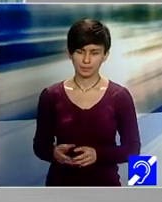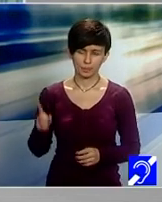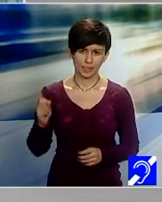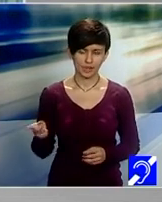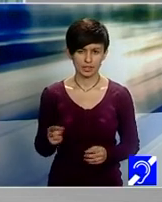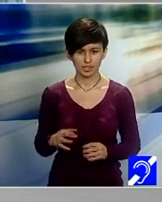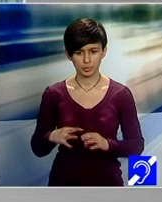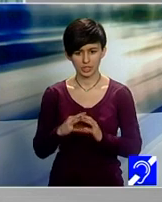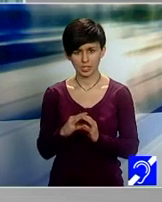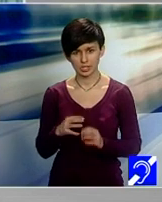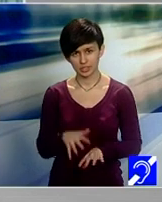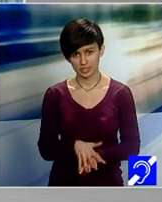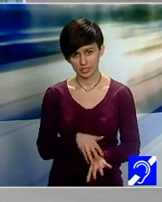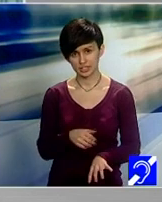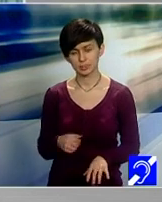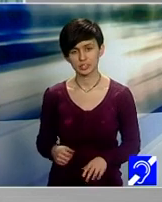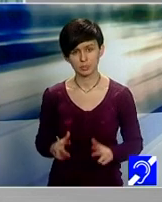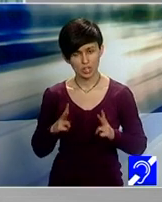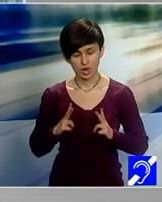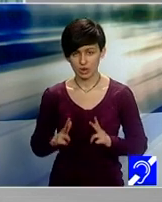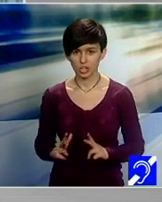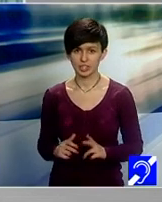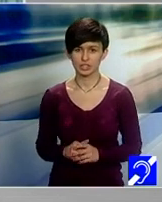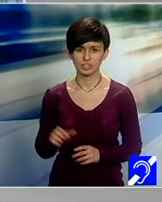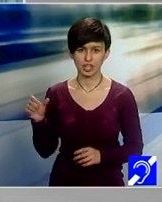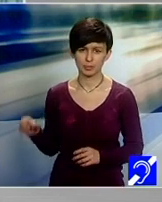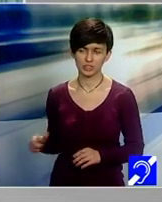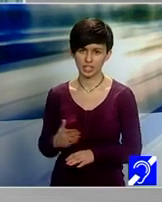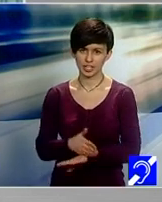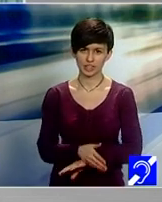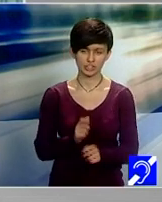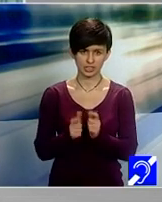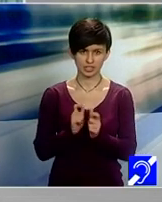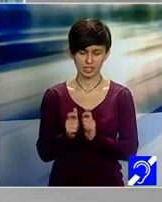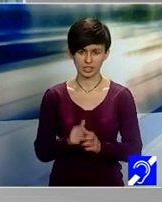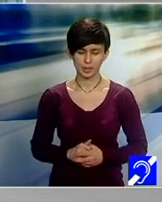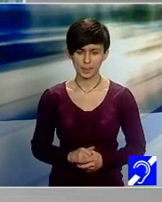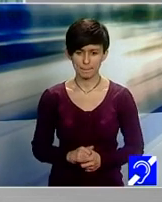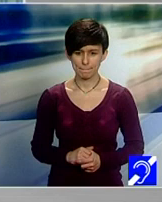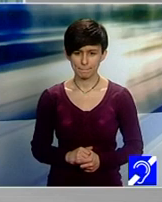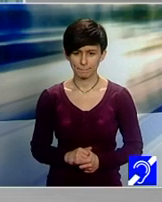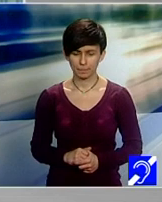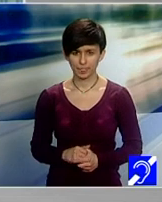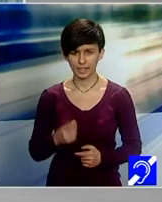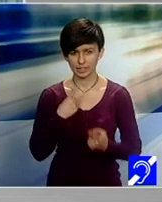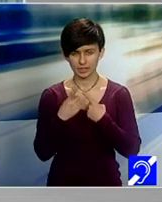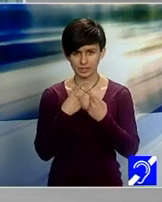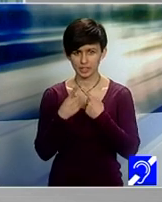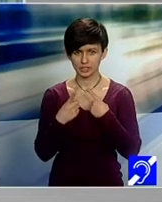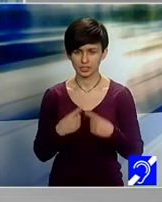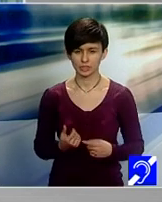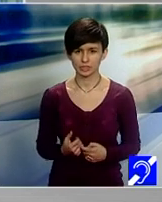și persoane care accesăm credite. Însă efectul imediat este ceea ce s-a tot discutat, și